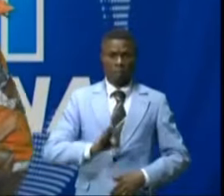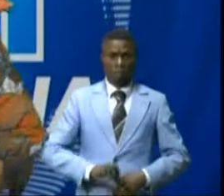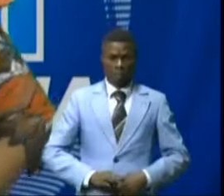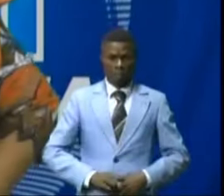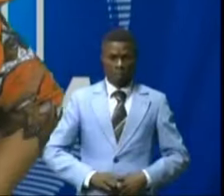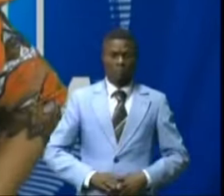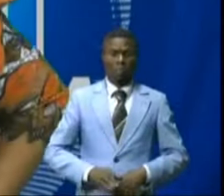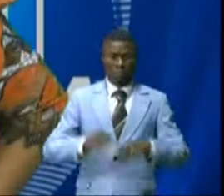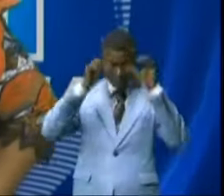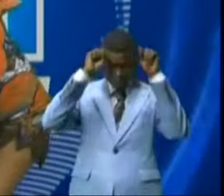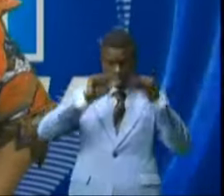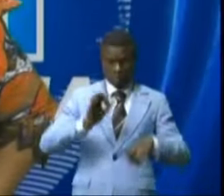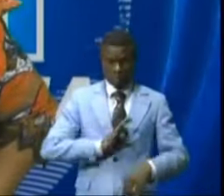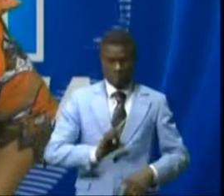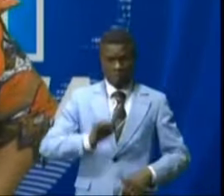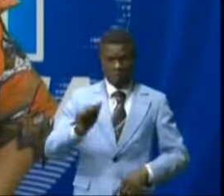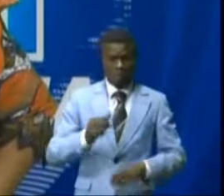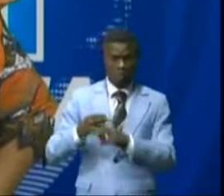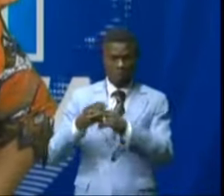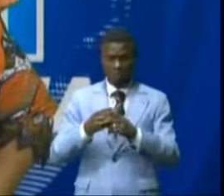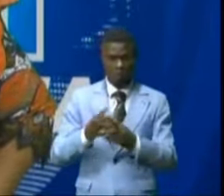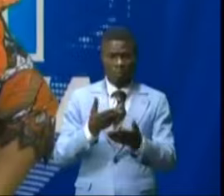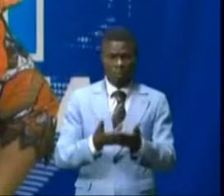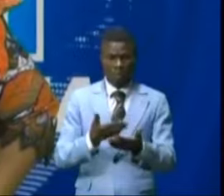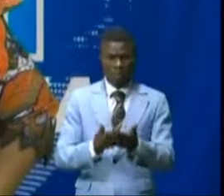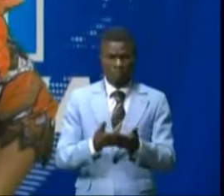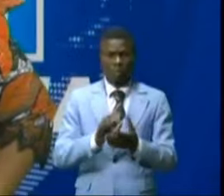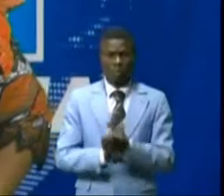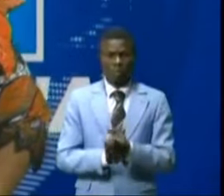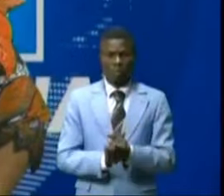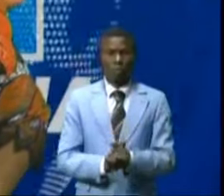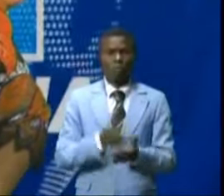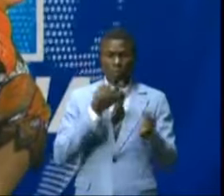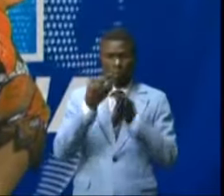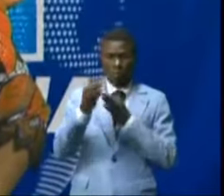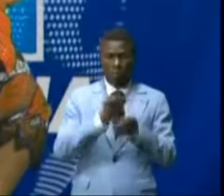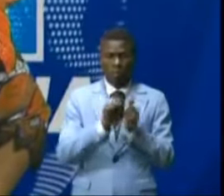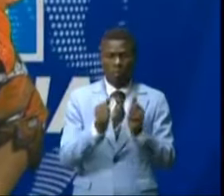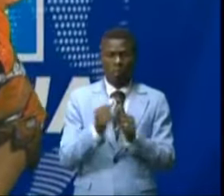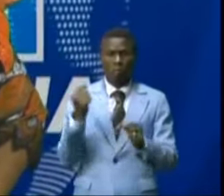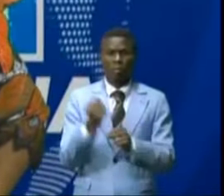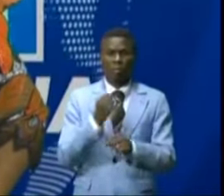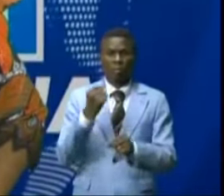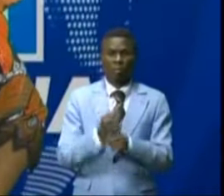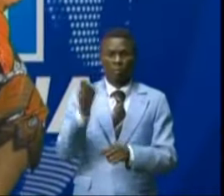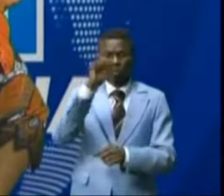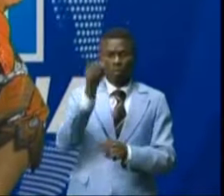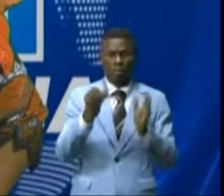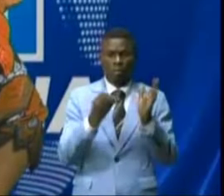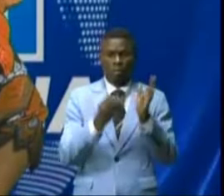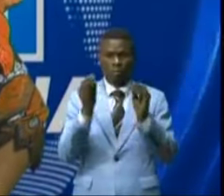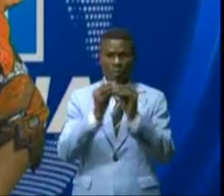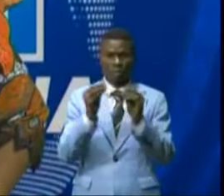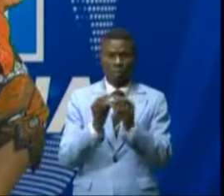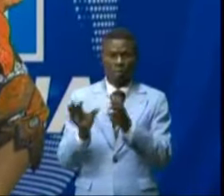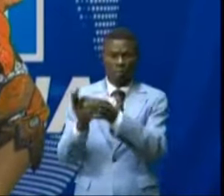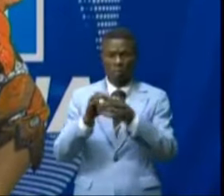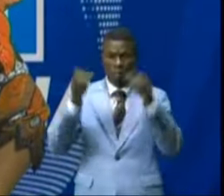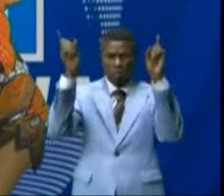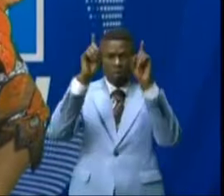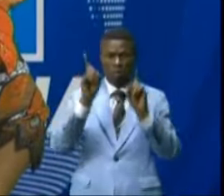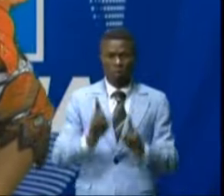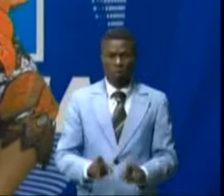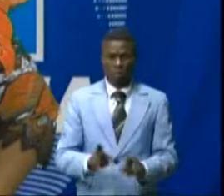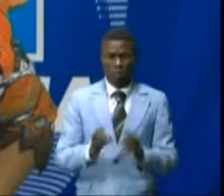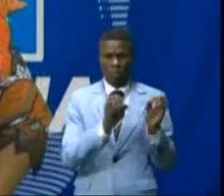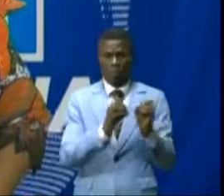la présidence du chef de l'État Félix-Antoine Tshisekedi Tshilombo qui est revenu sur les travaux du 37e sommet de l'Union africaine qui s'est